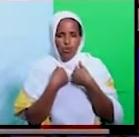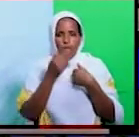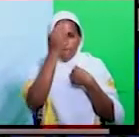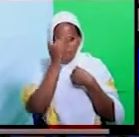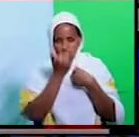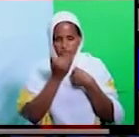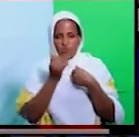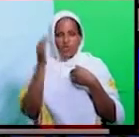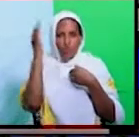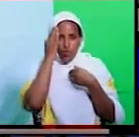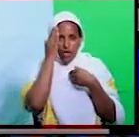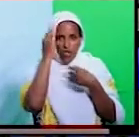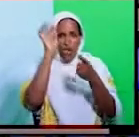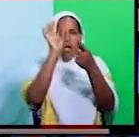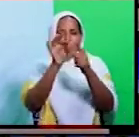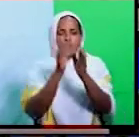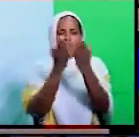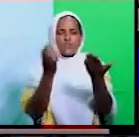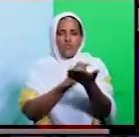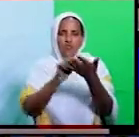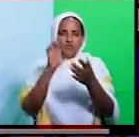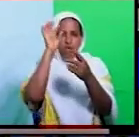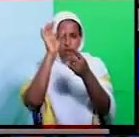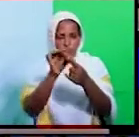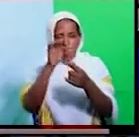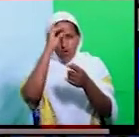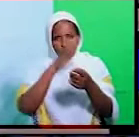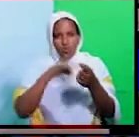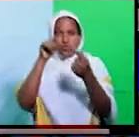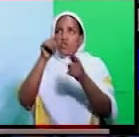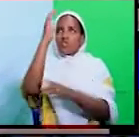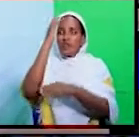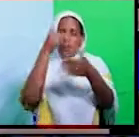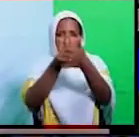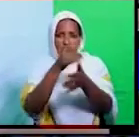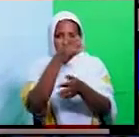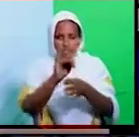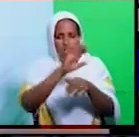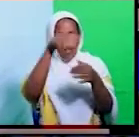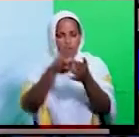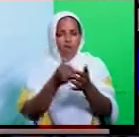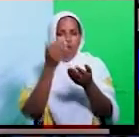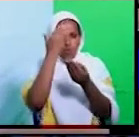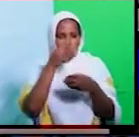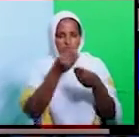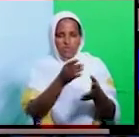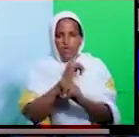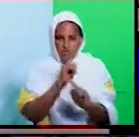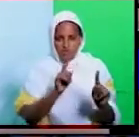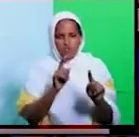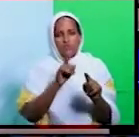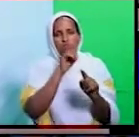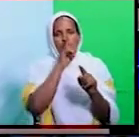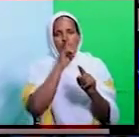ብርሃነከ ወጽድቀከ ወአብርሃ ዕይንተ አልባቢነ ወህሊናነ ወረሰየነ ድላዋነ ንስማ በጥብዓት ቃለ